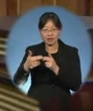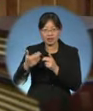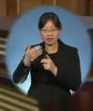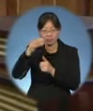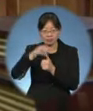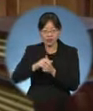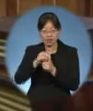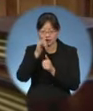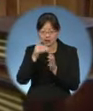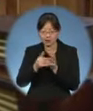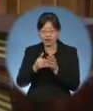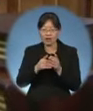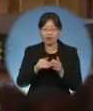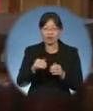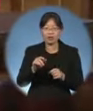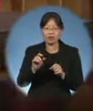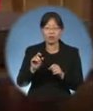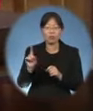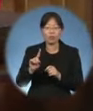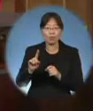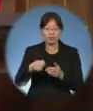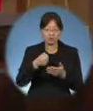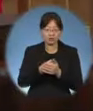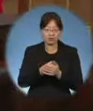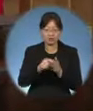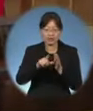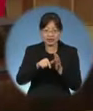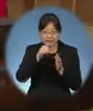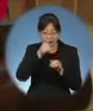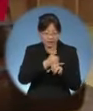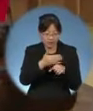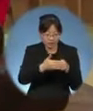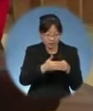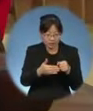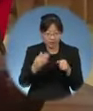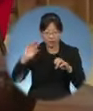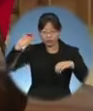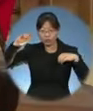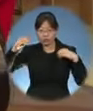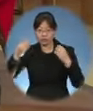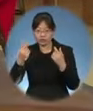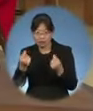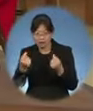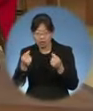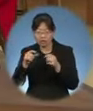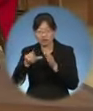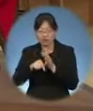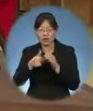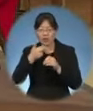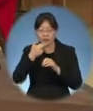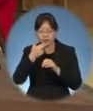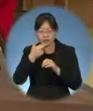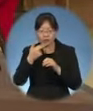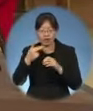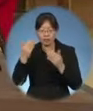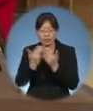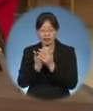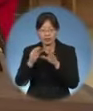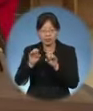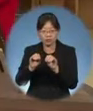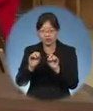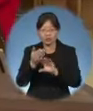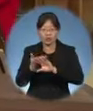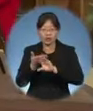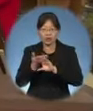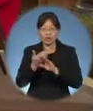결정적 시기군요. 예, 일종의 결정적 시기입니다. 그런데 그렇게 동물들만큼 그때가 아니면 아예 발달이 안 되는 건 아니고요.